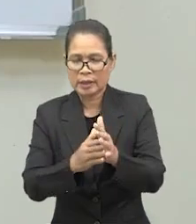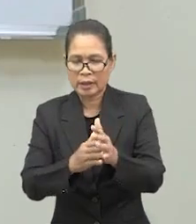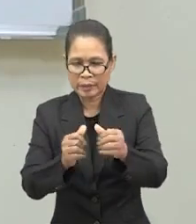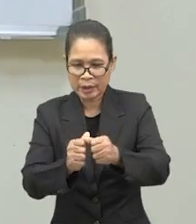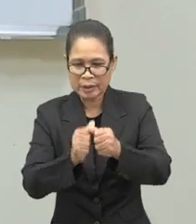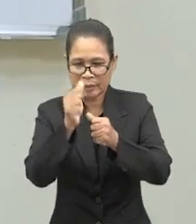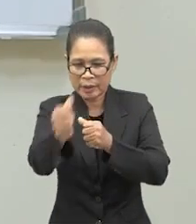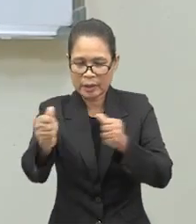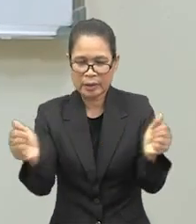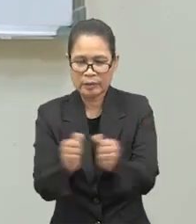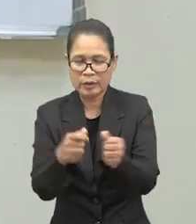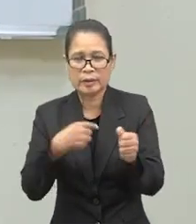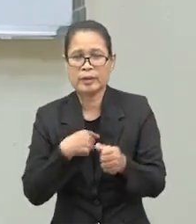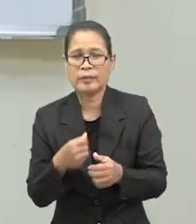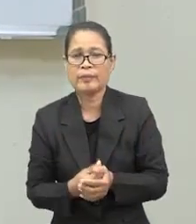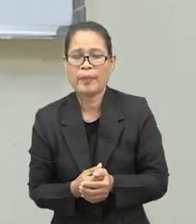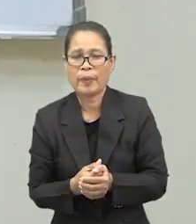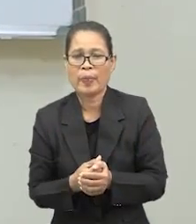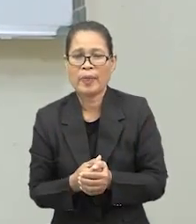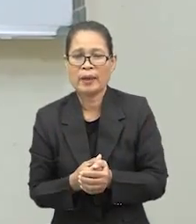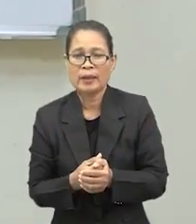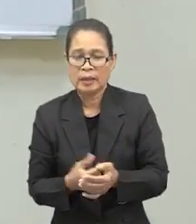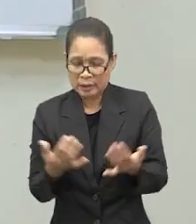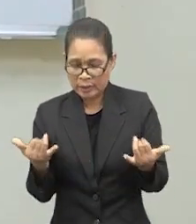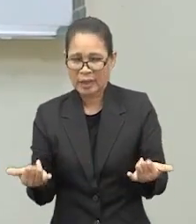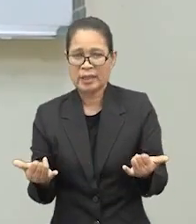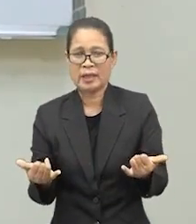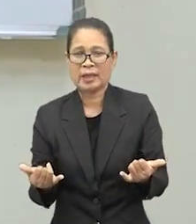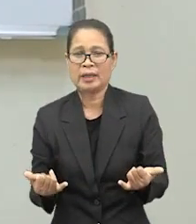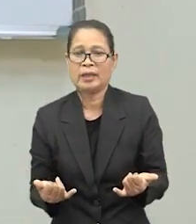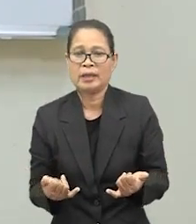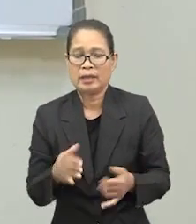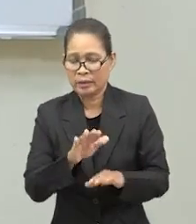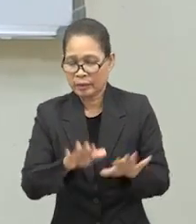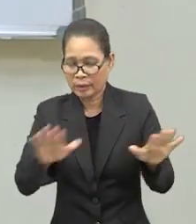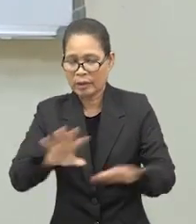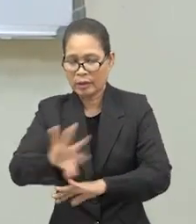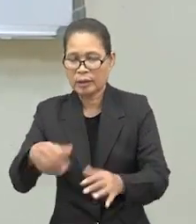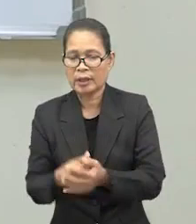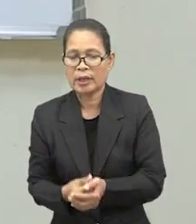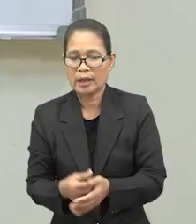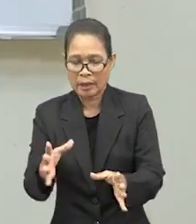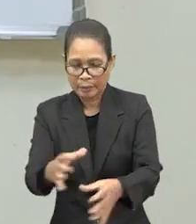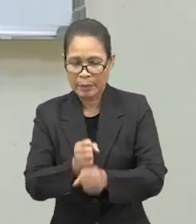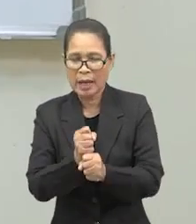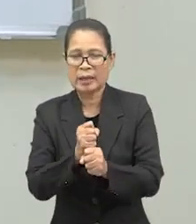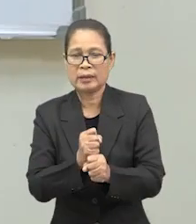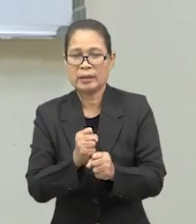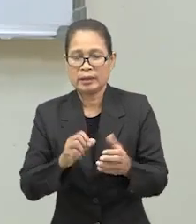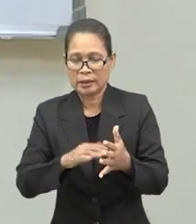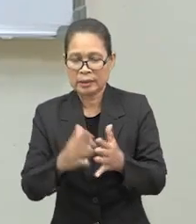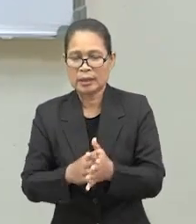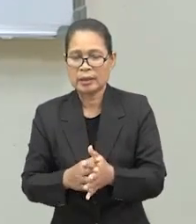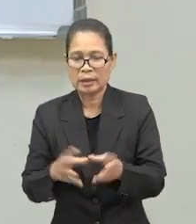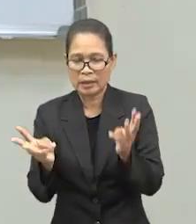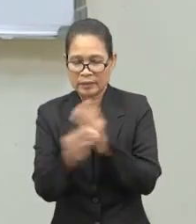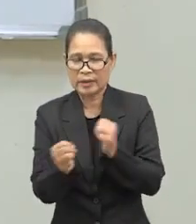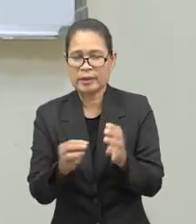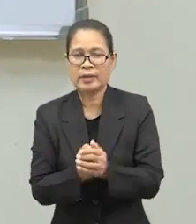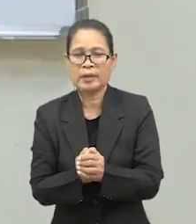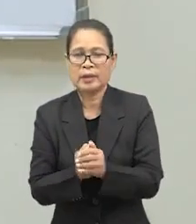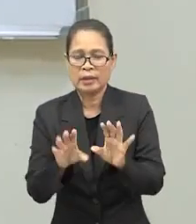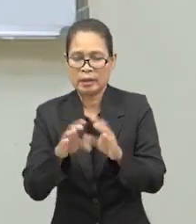cho rùm sắc xa pi chấm ngay chùm mùi nâng nẹ khu chà nơi thay ní con tầng ọc nè mảnh khu ban sắc